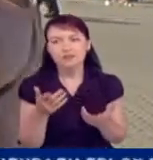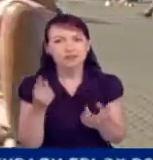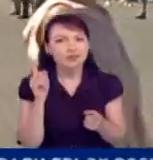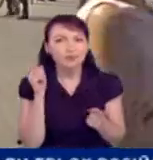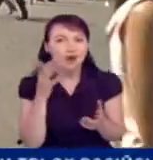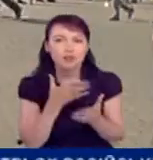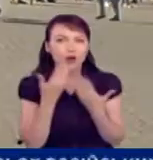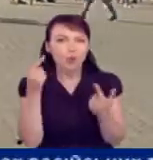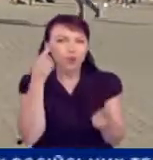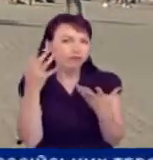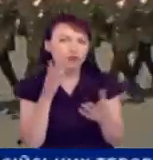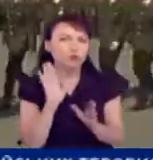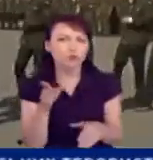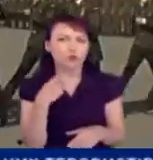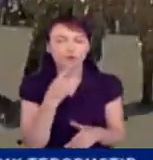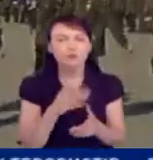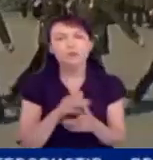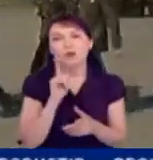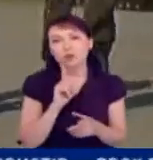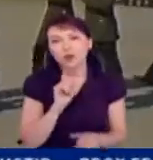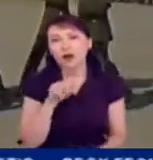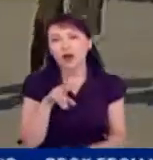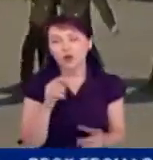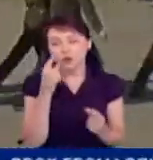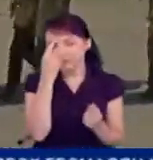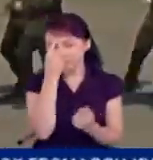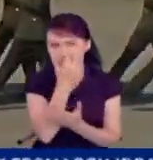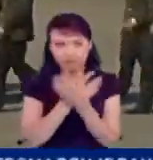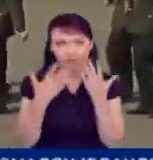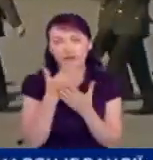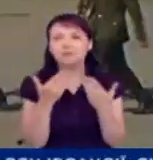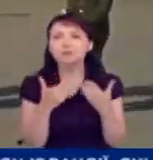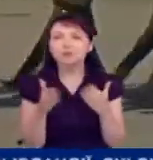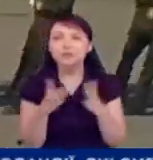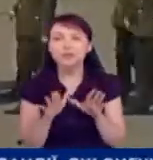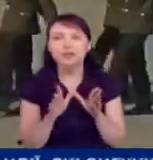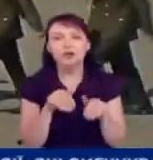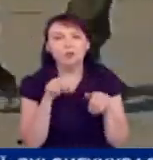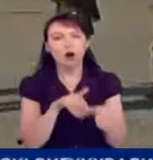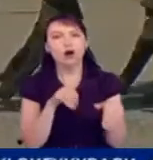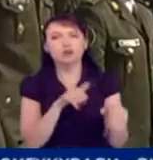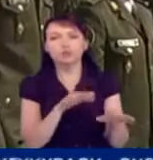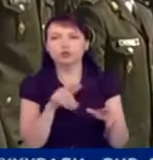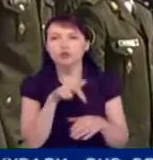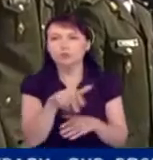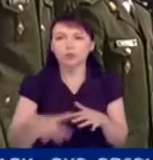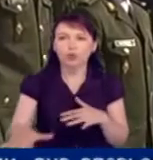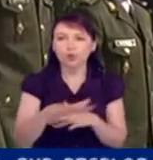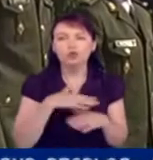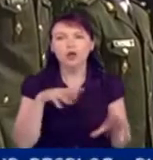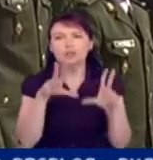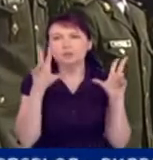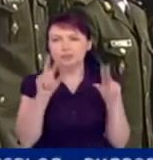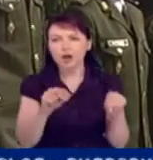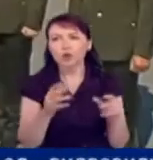уявлення, що він буде говорити. А поки Альона до тями приходила, випускники урочистим маршем пройшлися площею, склали присягу